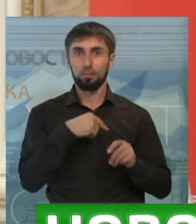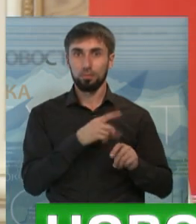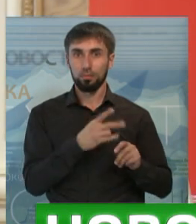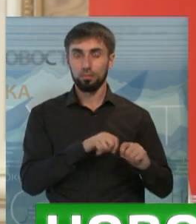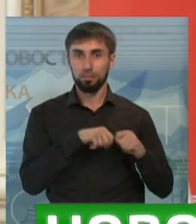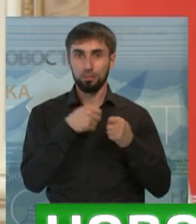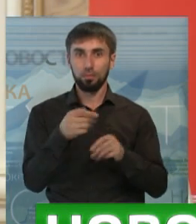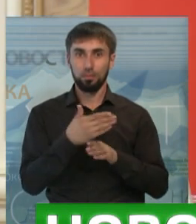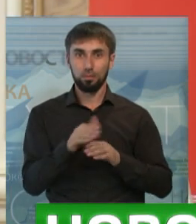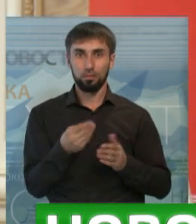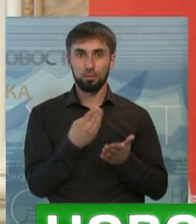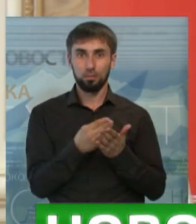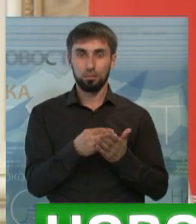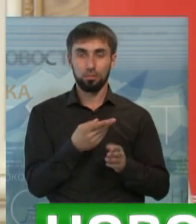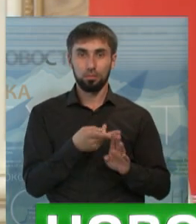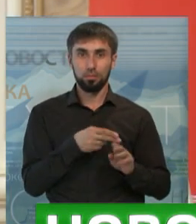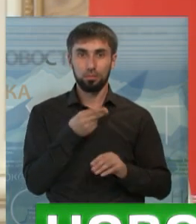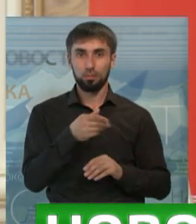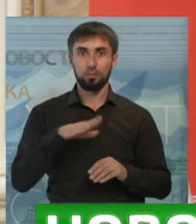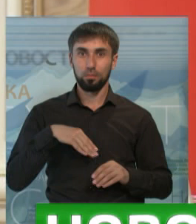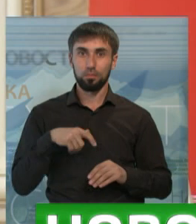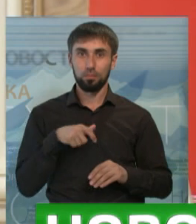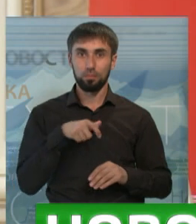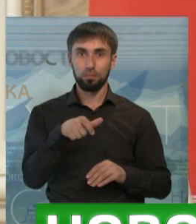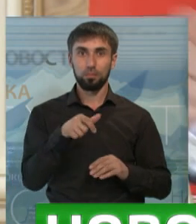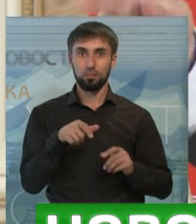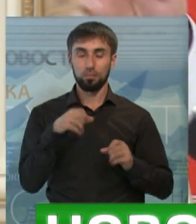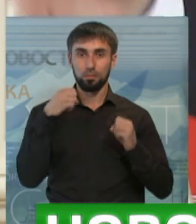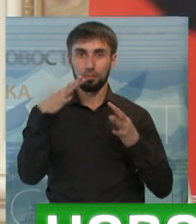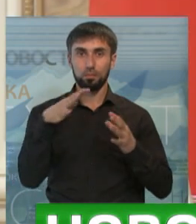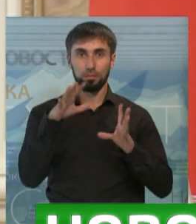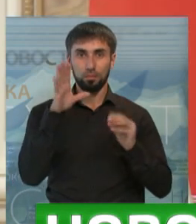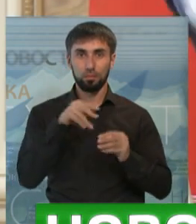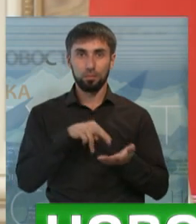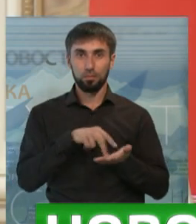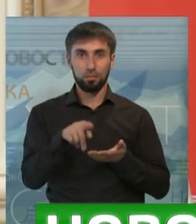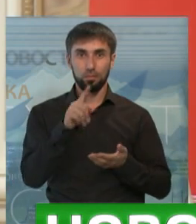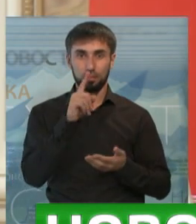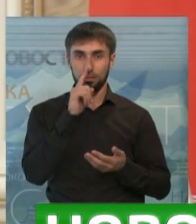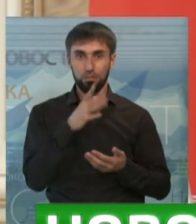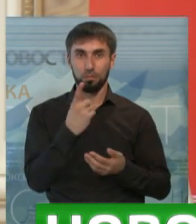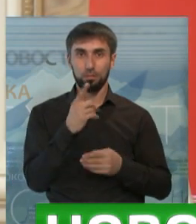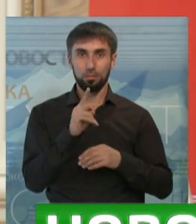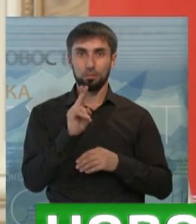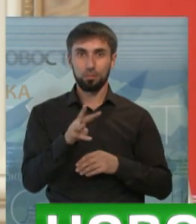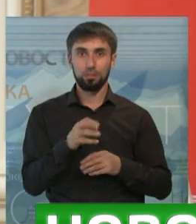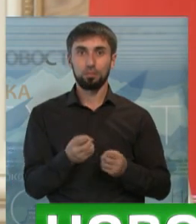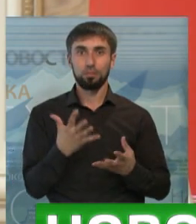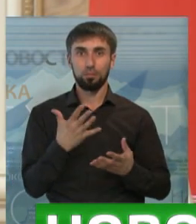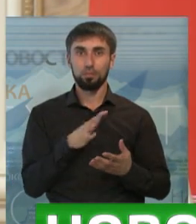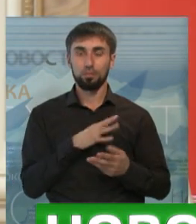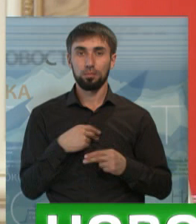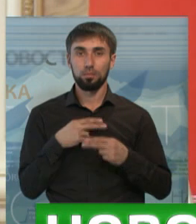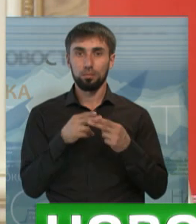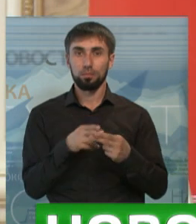отдельно да а потом еще дорогу тропинку свет туда же ребенок не пройдет там километру сколько выезжали